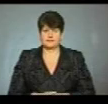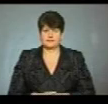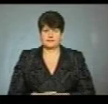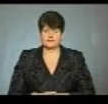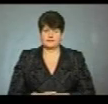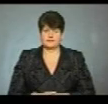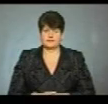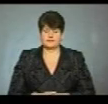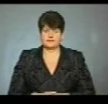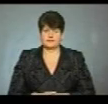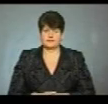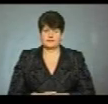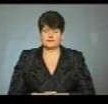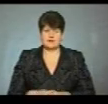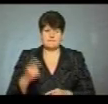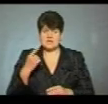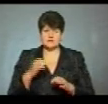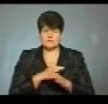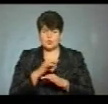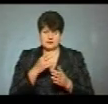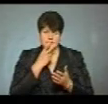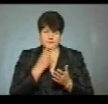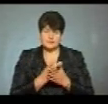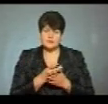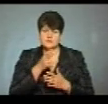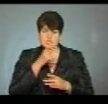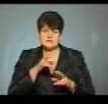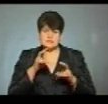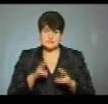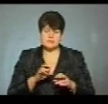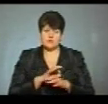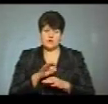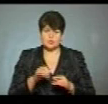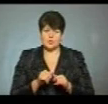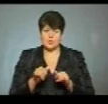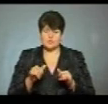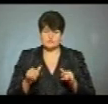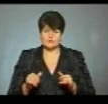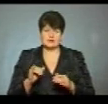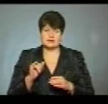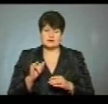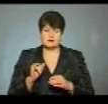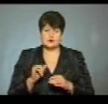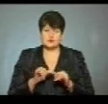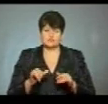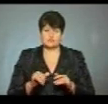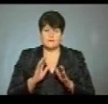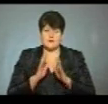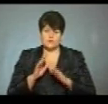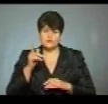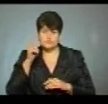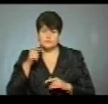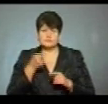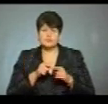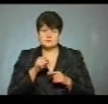розповість. Перший проєкт, який презентували під час засідання – проєкт розвитку індустріального парку Чорткова. Про нього розповів